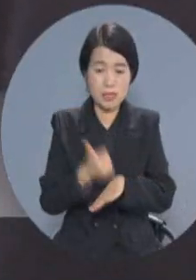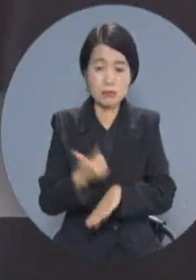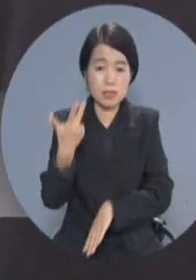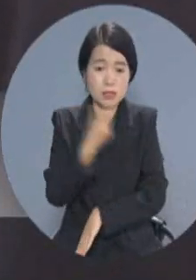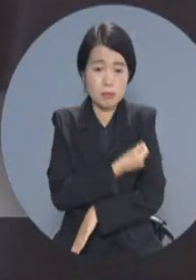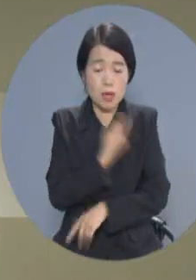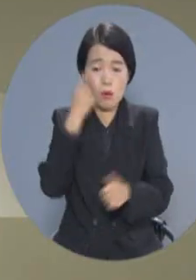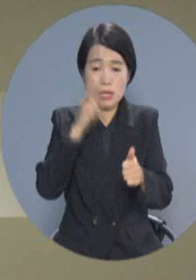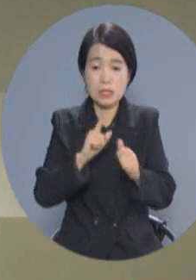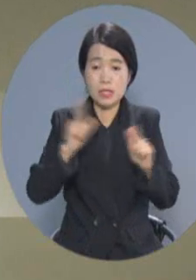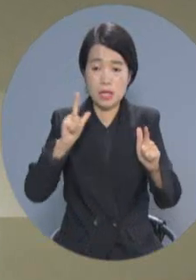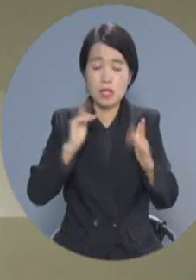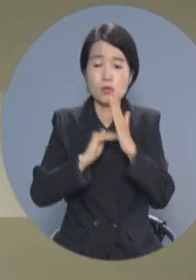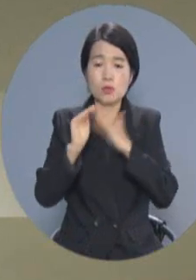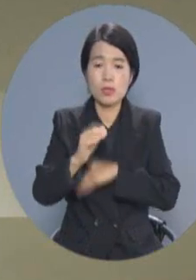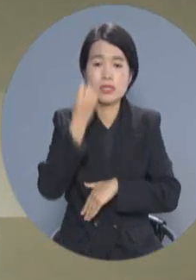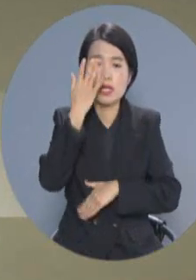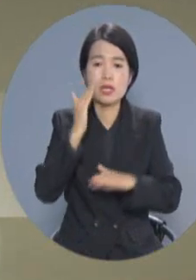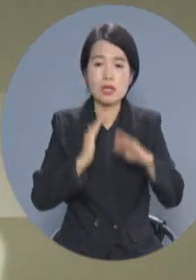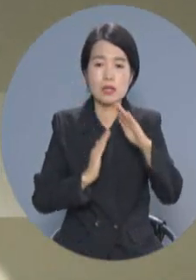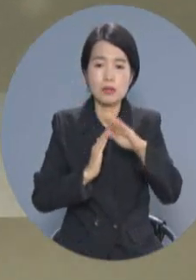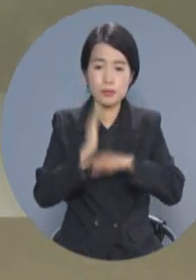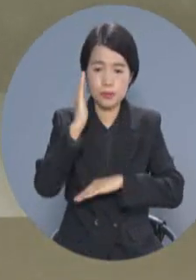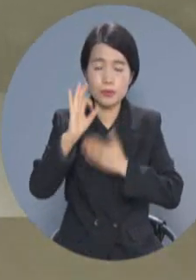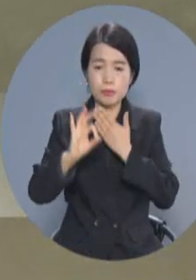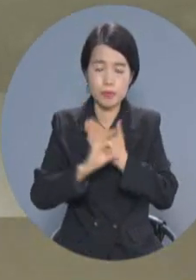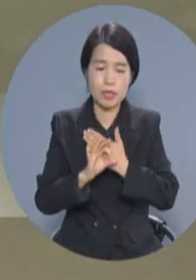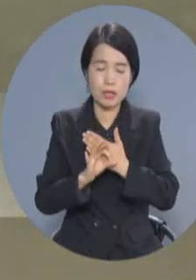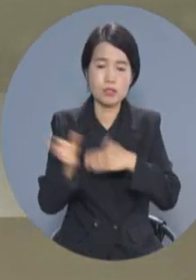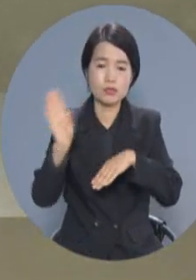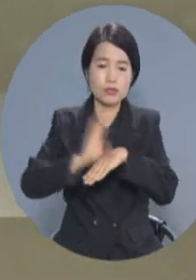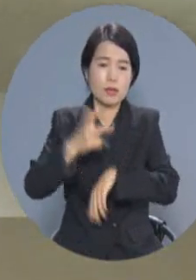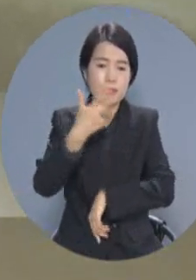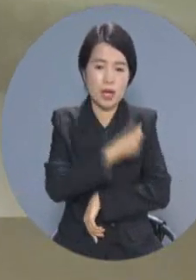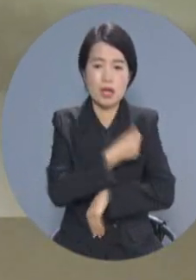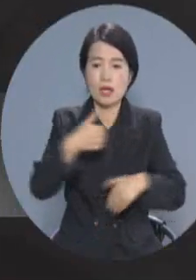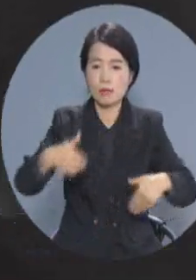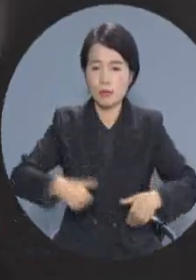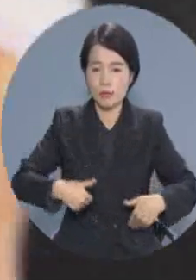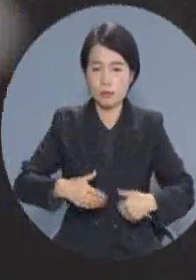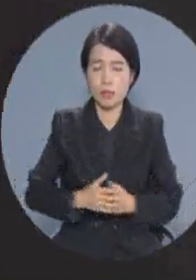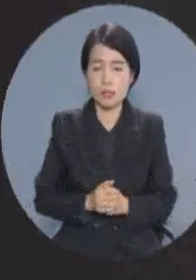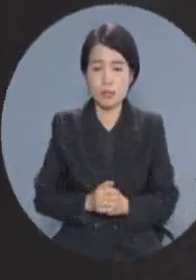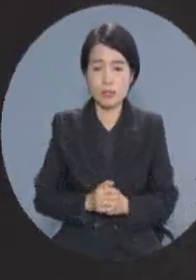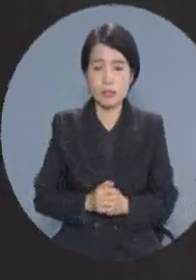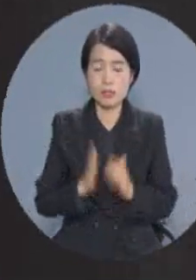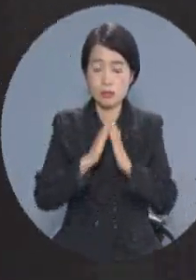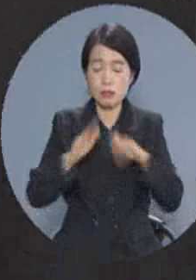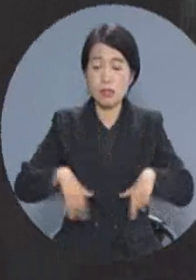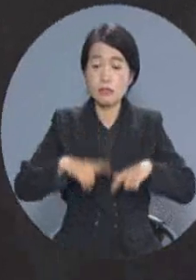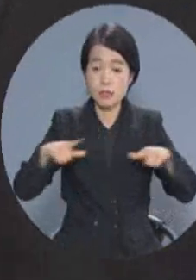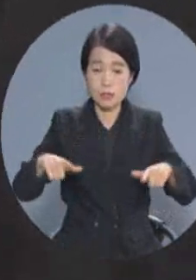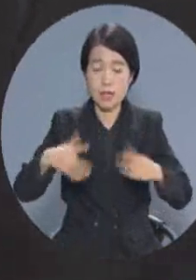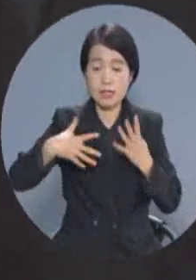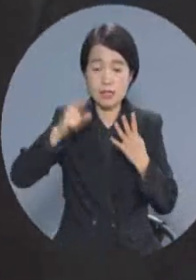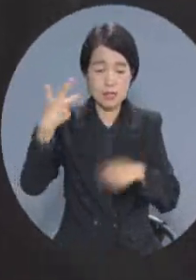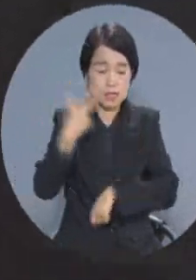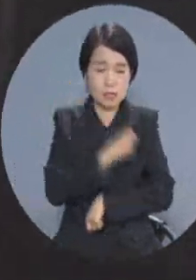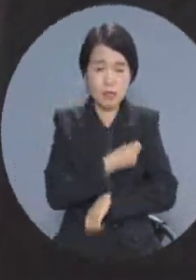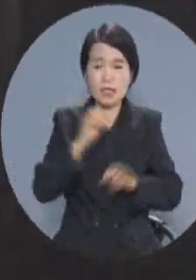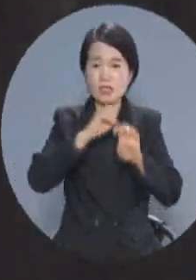접종일이나 확진일로부터 4개월이 지난 경우 추가 백신 접종이 필요한 상황. 하지만 전남 지역 4차